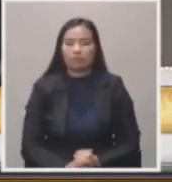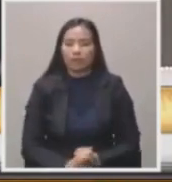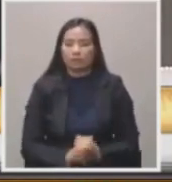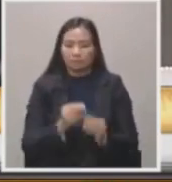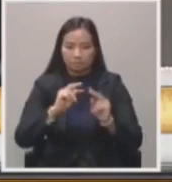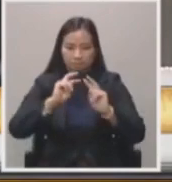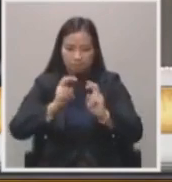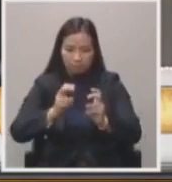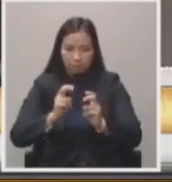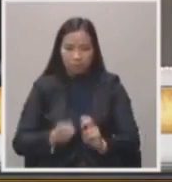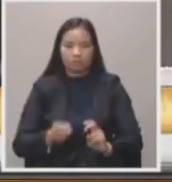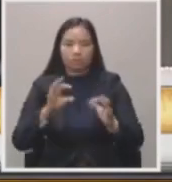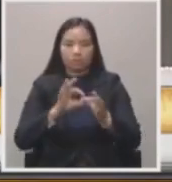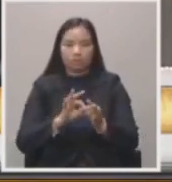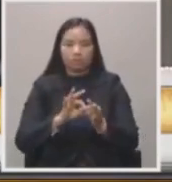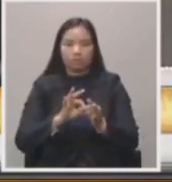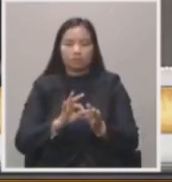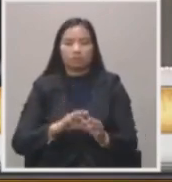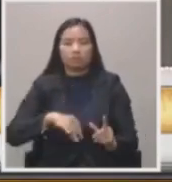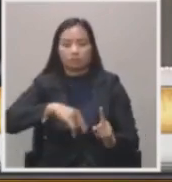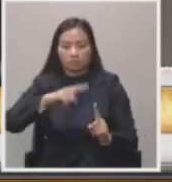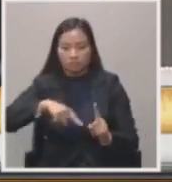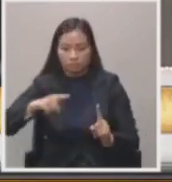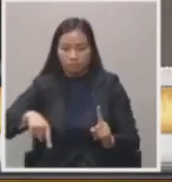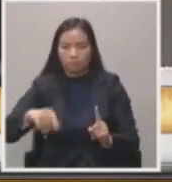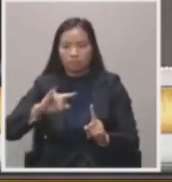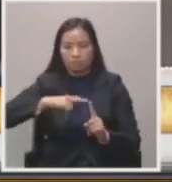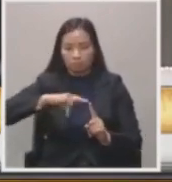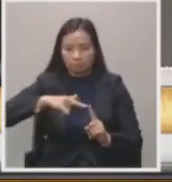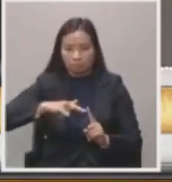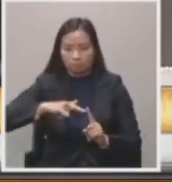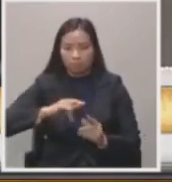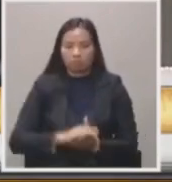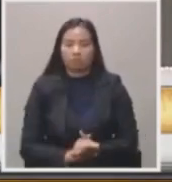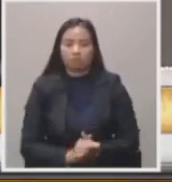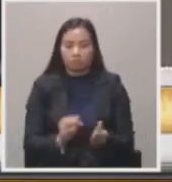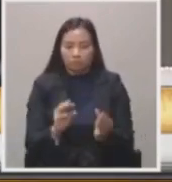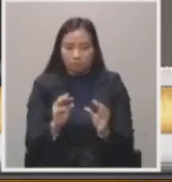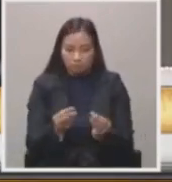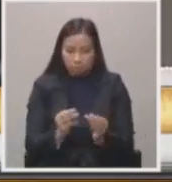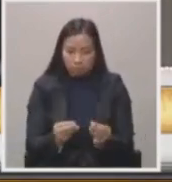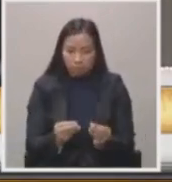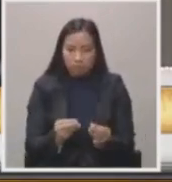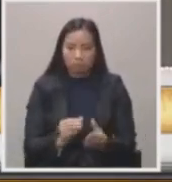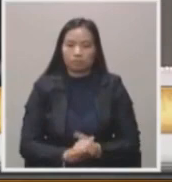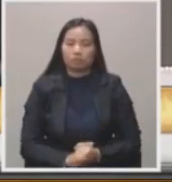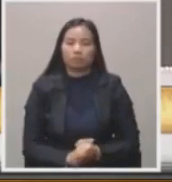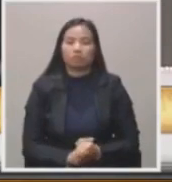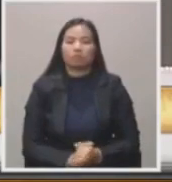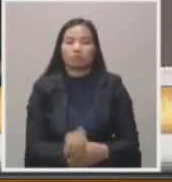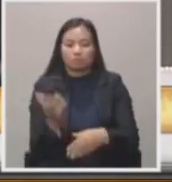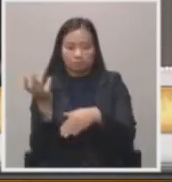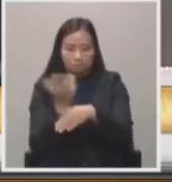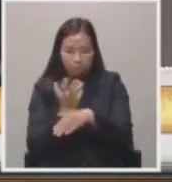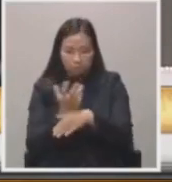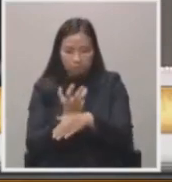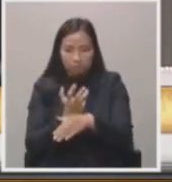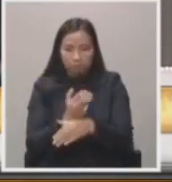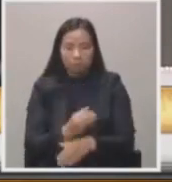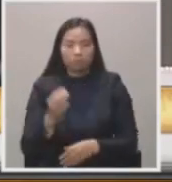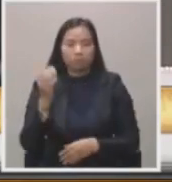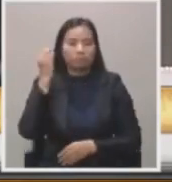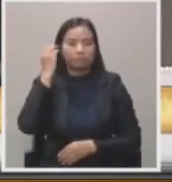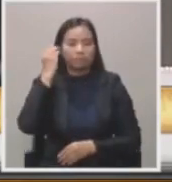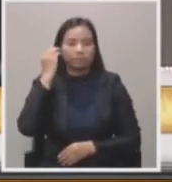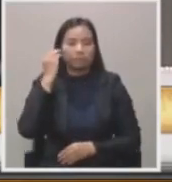ในเรื่องที่เกี่ยวข้องคลื่นความถี่ในเรื่องที่เกี่ยวข้องกับวิทยุกระจายเสียงวิทยุโทรทัศน์และโทร